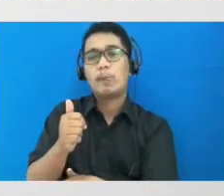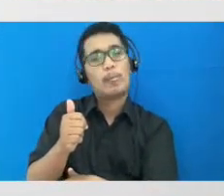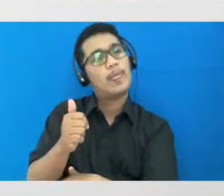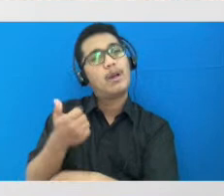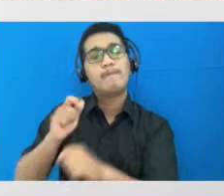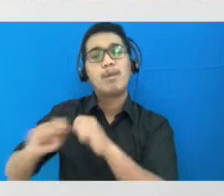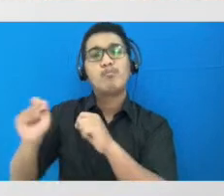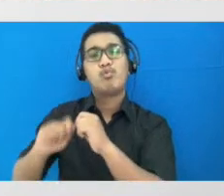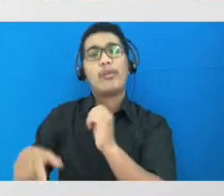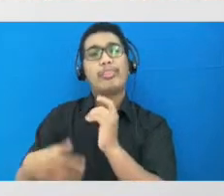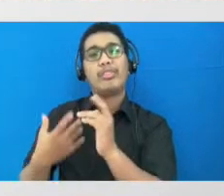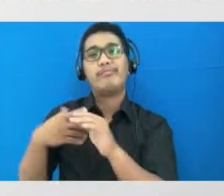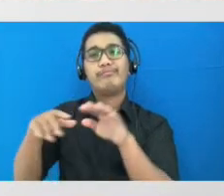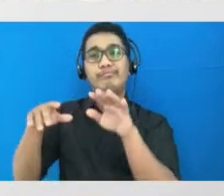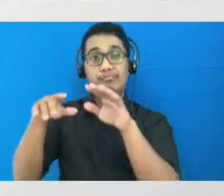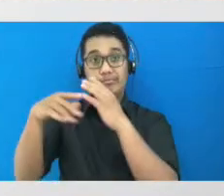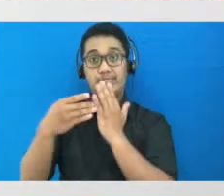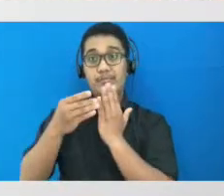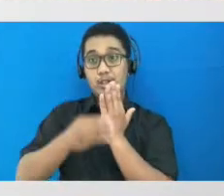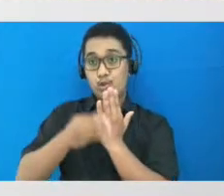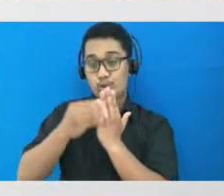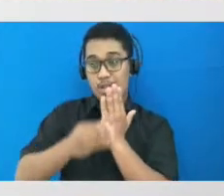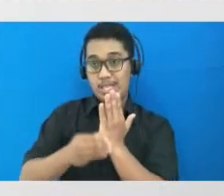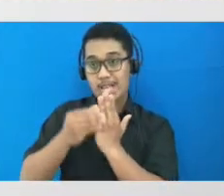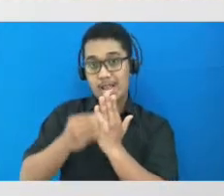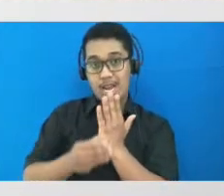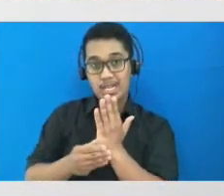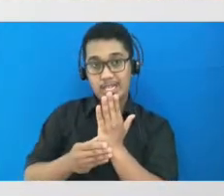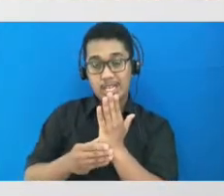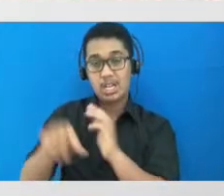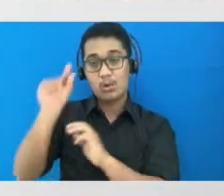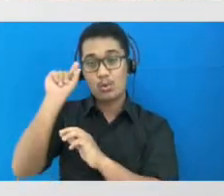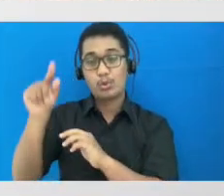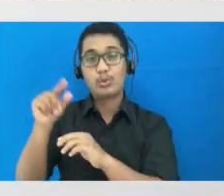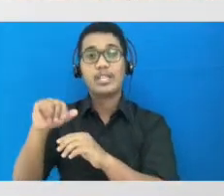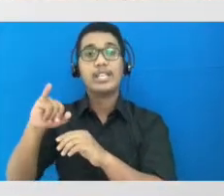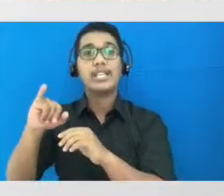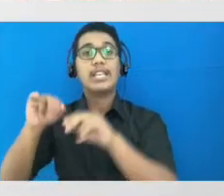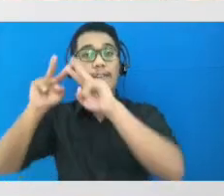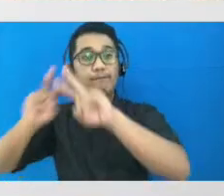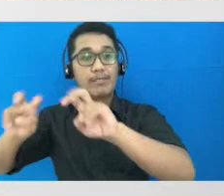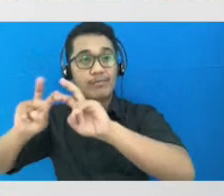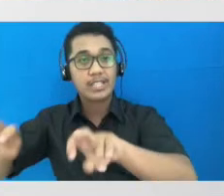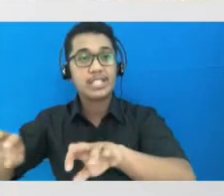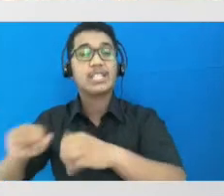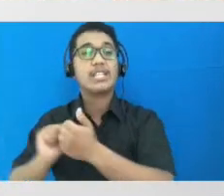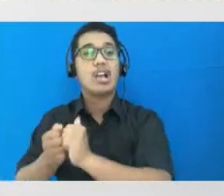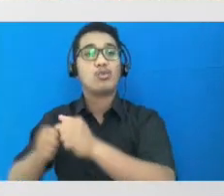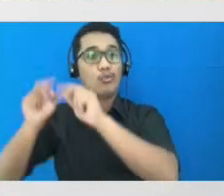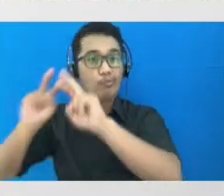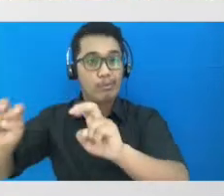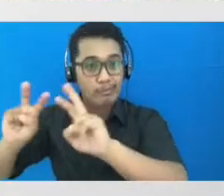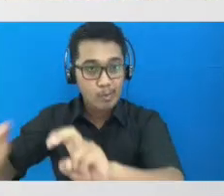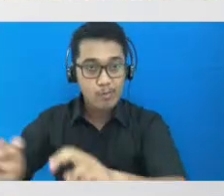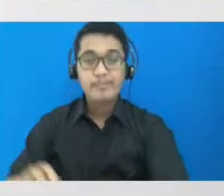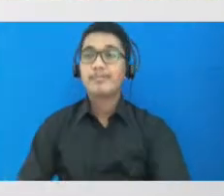membuat artikel laporan investigasi, penelusuran kasus, dan lain-lainnya. Nah,